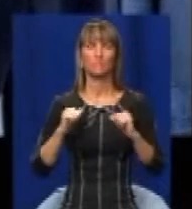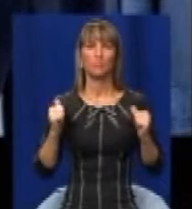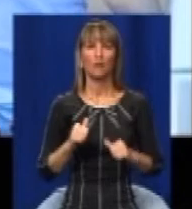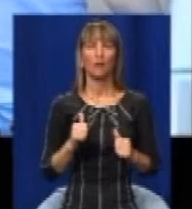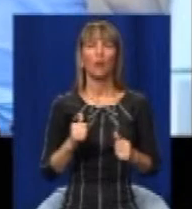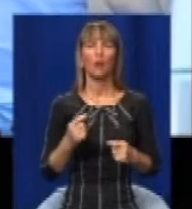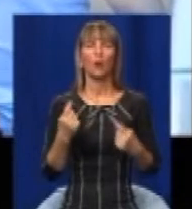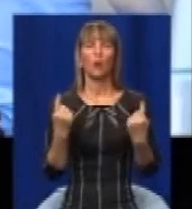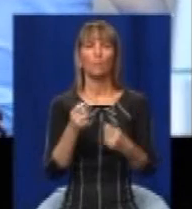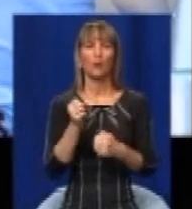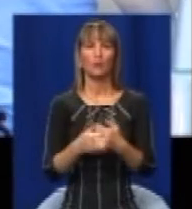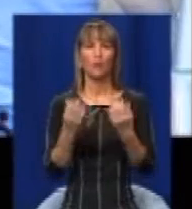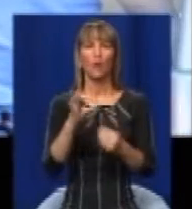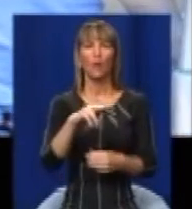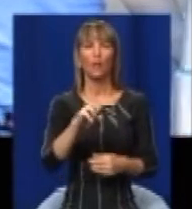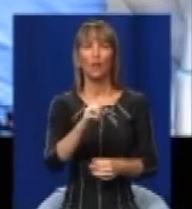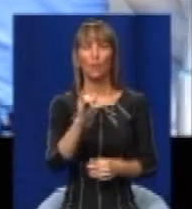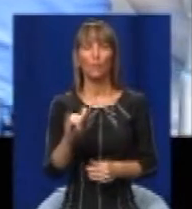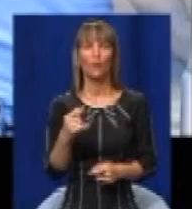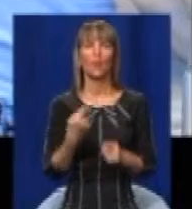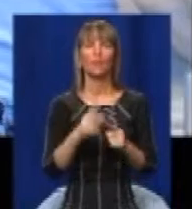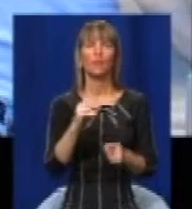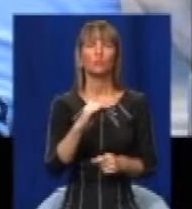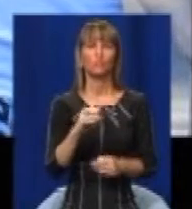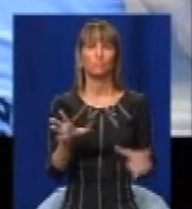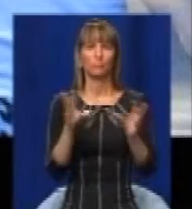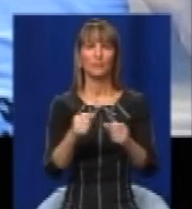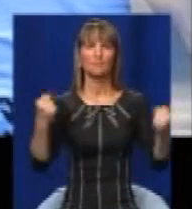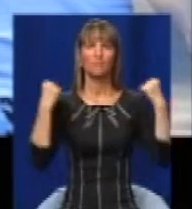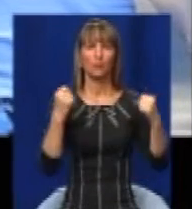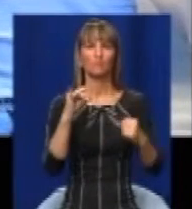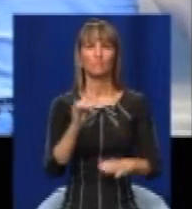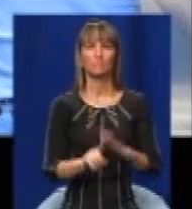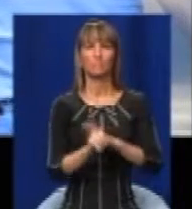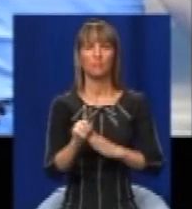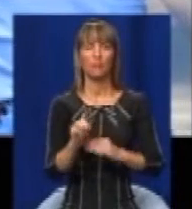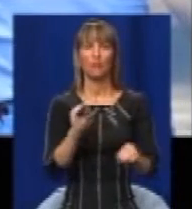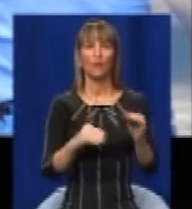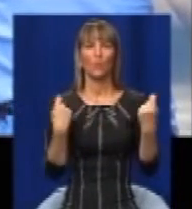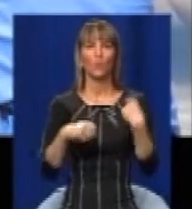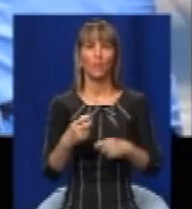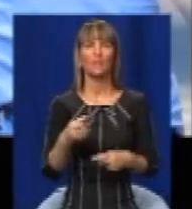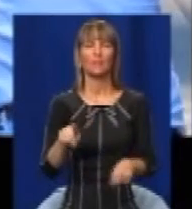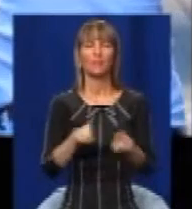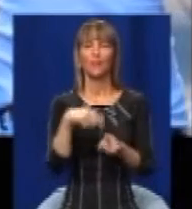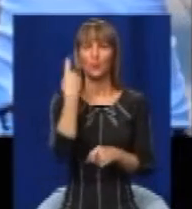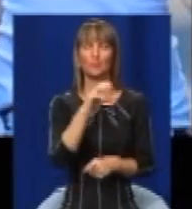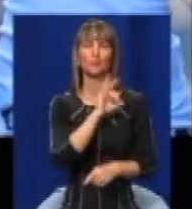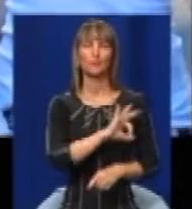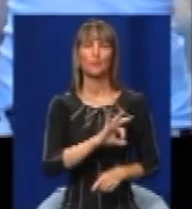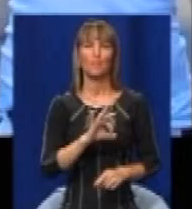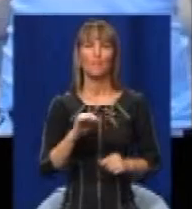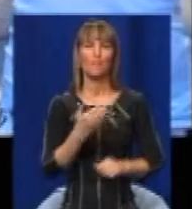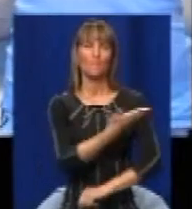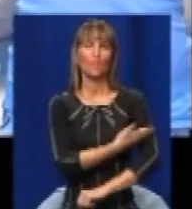повсякденний all-out. Це кежуал, який характеризується поєднанням спортивних і базових предметів гардеробу. Для такого образу використовують